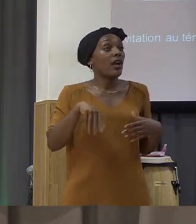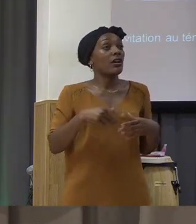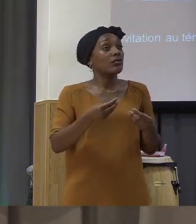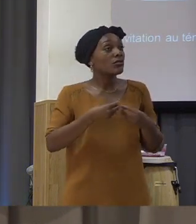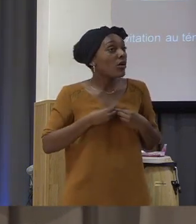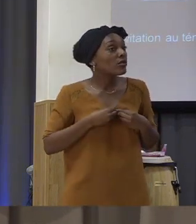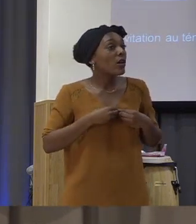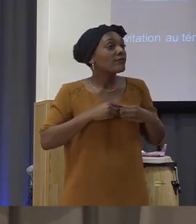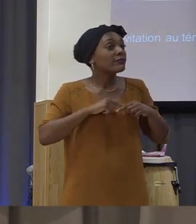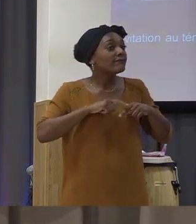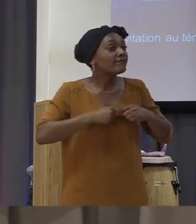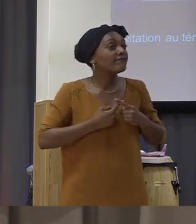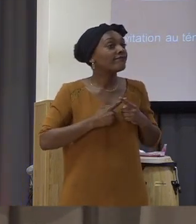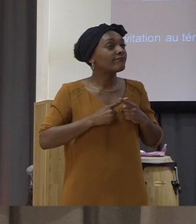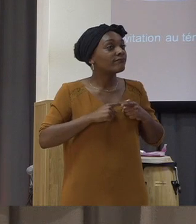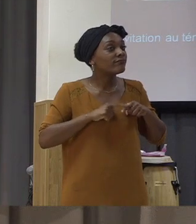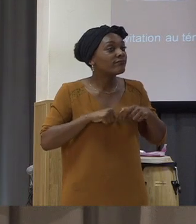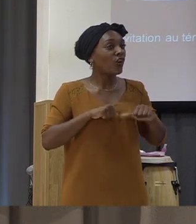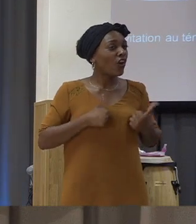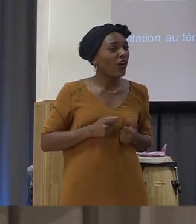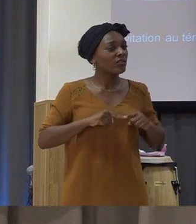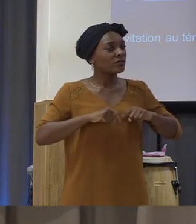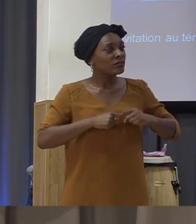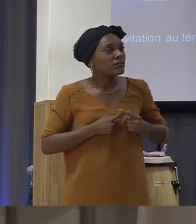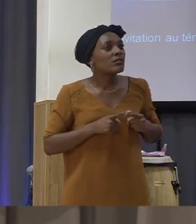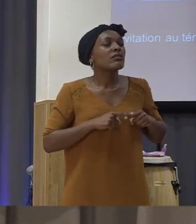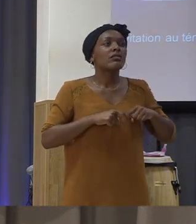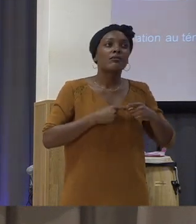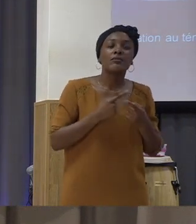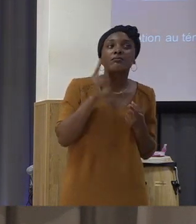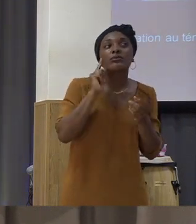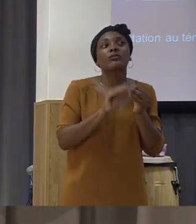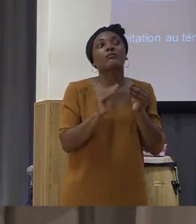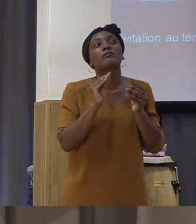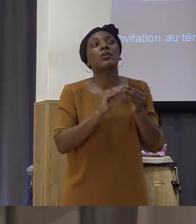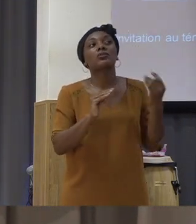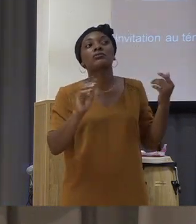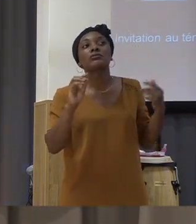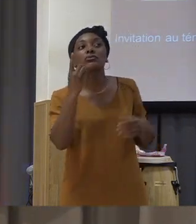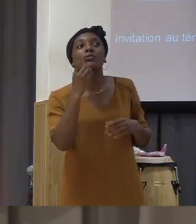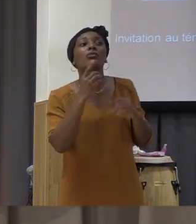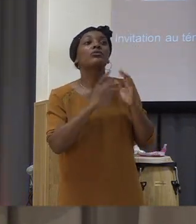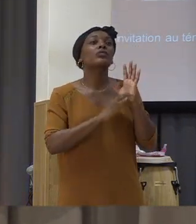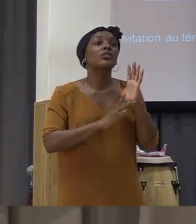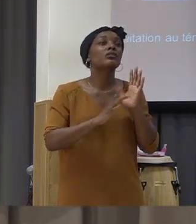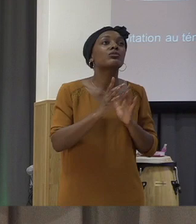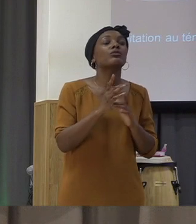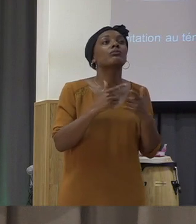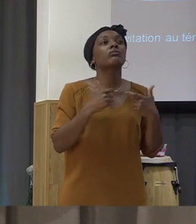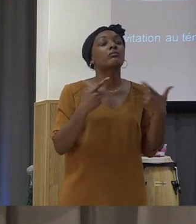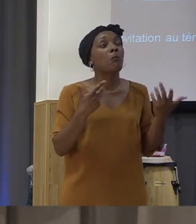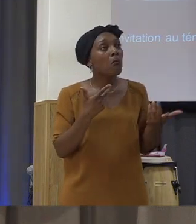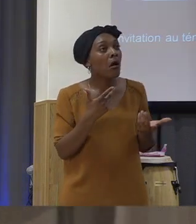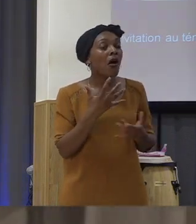commencé à travailler mon cœur, à m'interpeller. J'ai commencé à m'intéresser à la